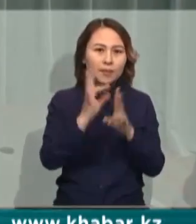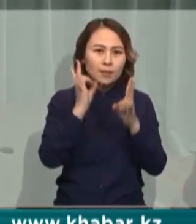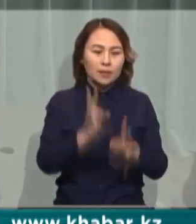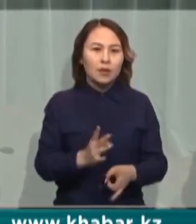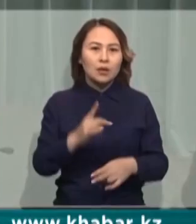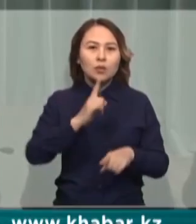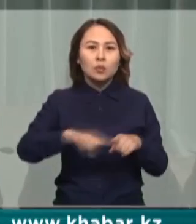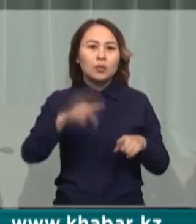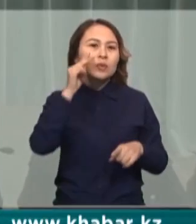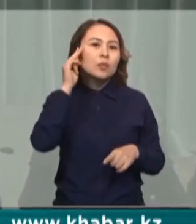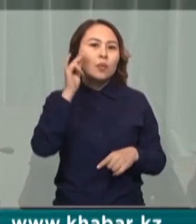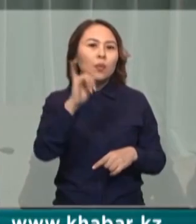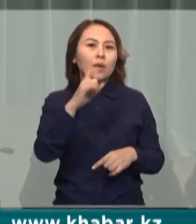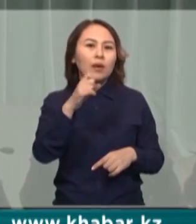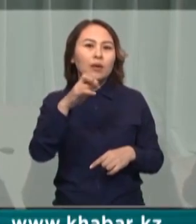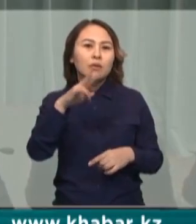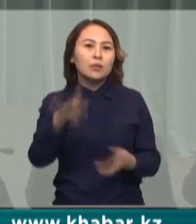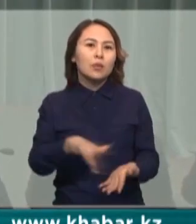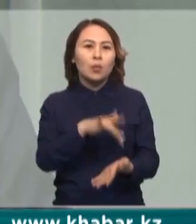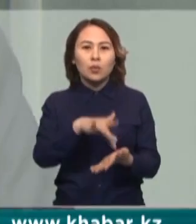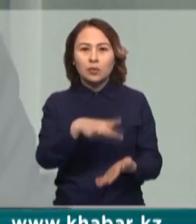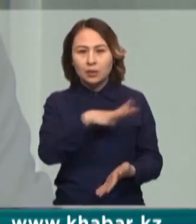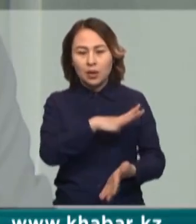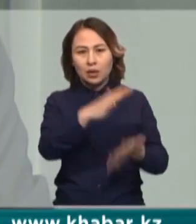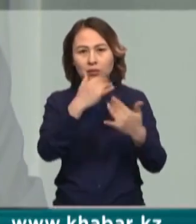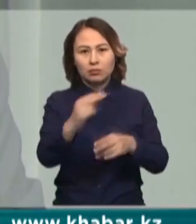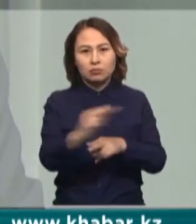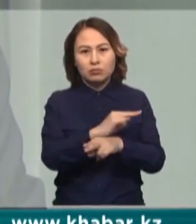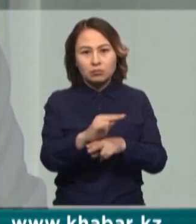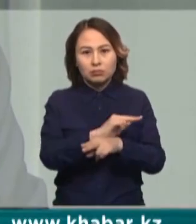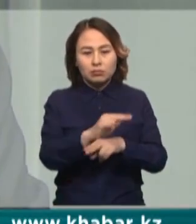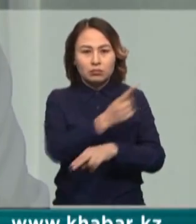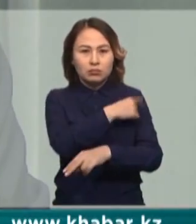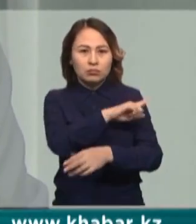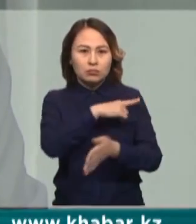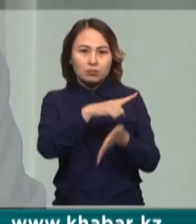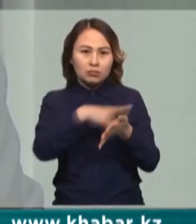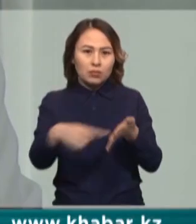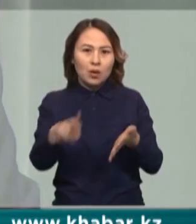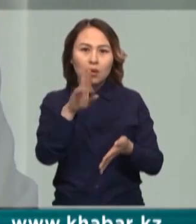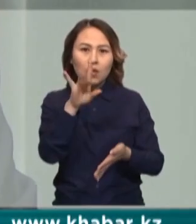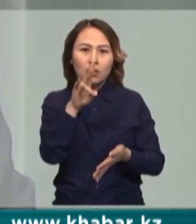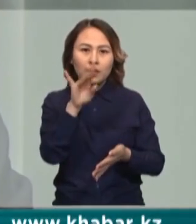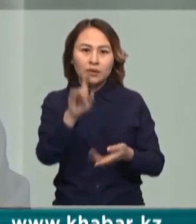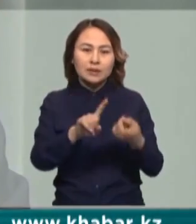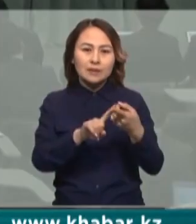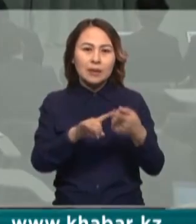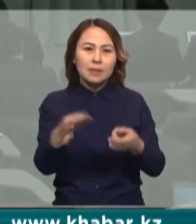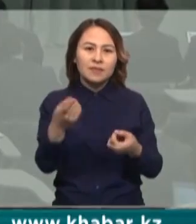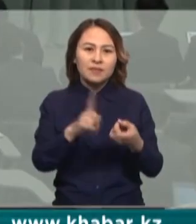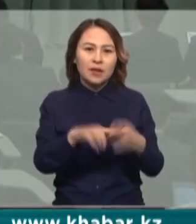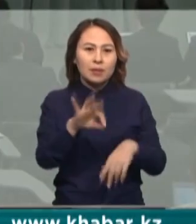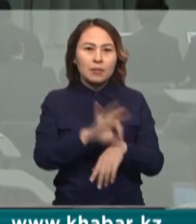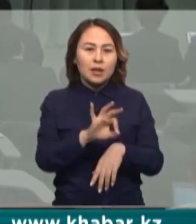адам жуырда Қытайдың Ухан қаласында болған екен. Қазір ол ем-дом қабылдап ауруханадан шыққан. Коронавирусты инфекцияға